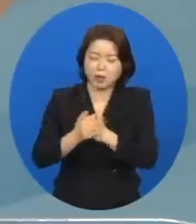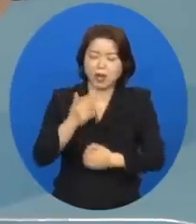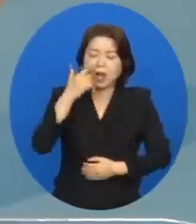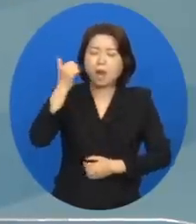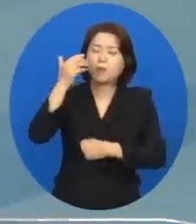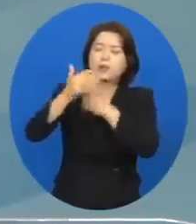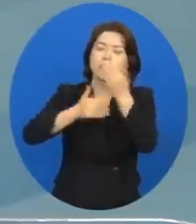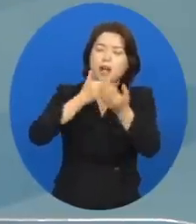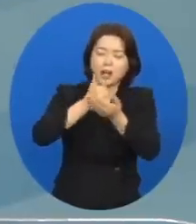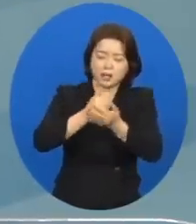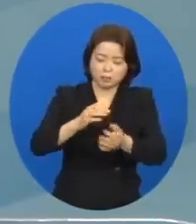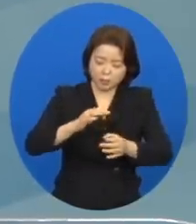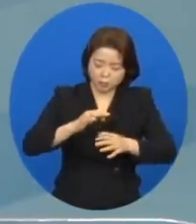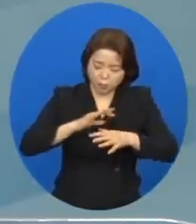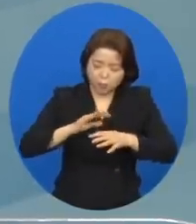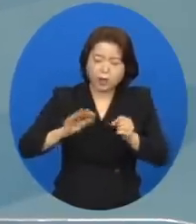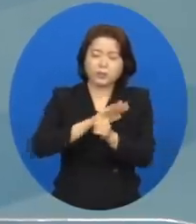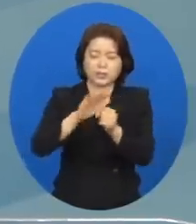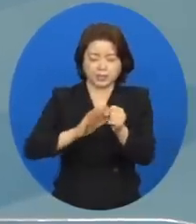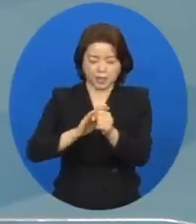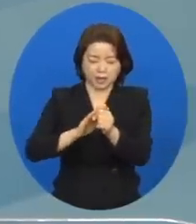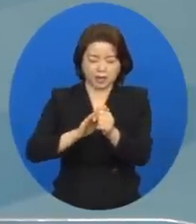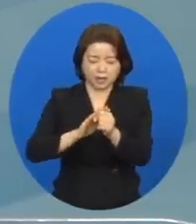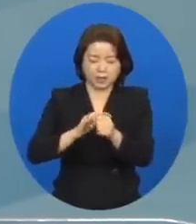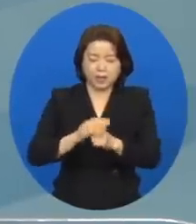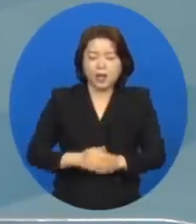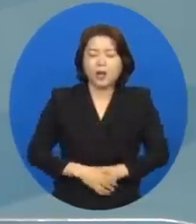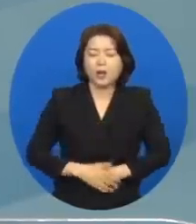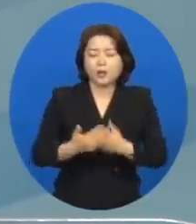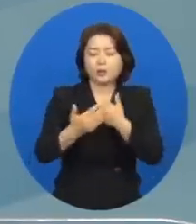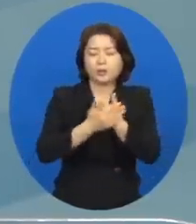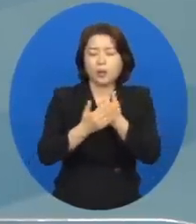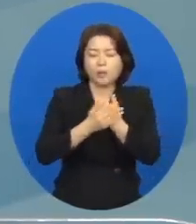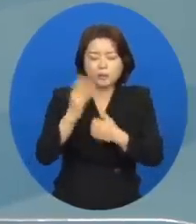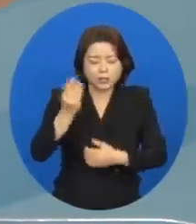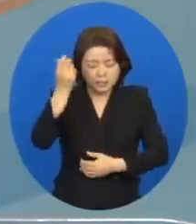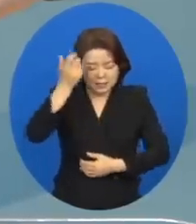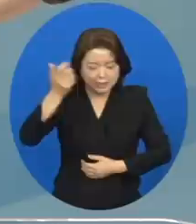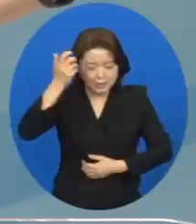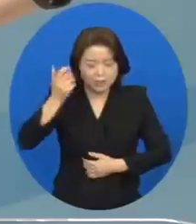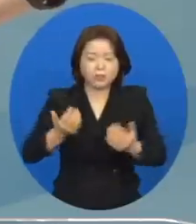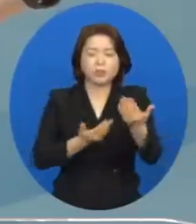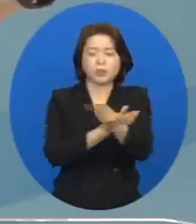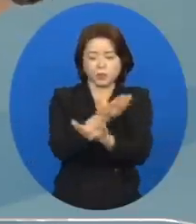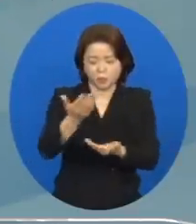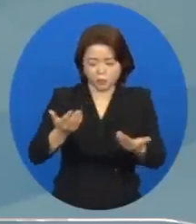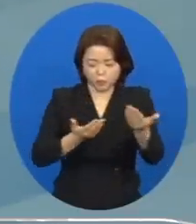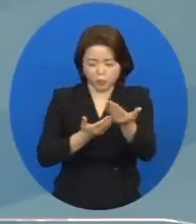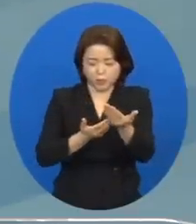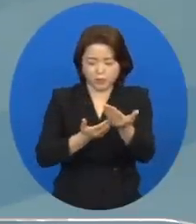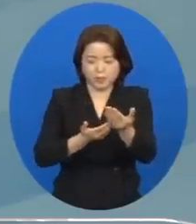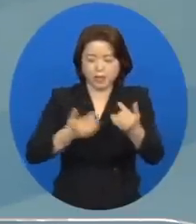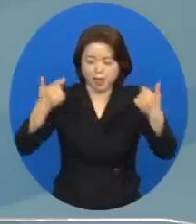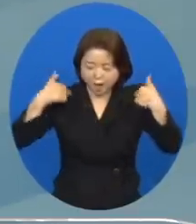하나님의 놀라우신 사랑하심과 보혜사 성령의 교통하심이